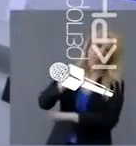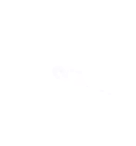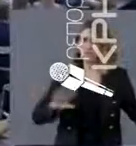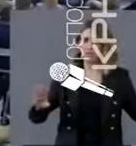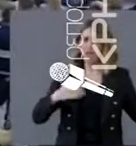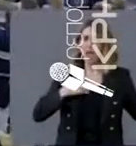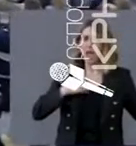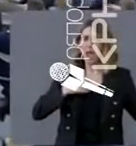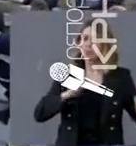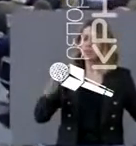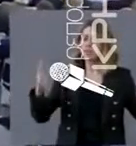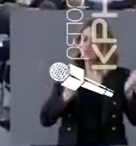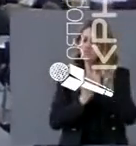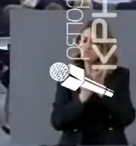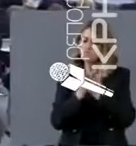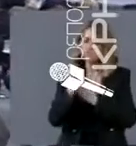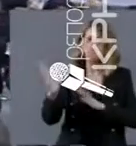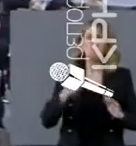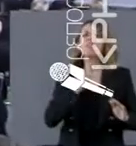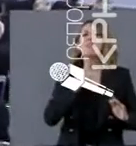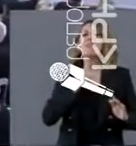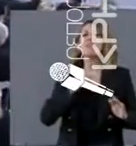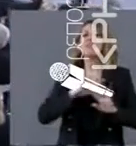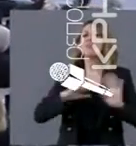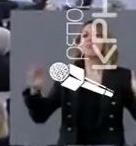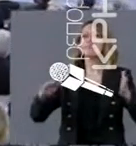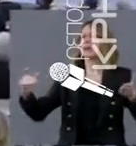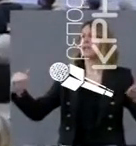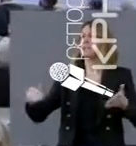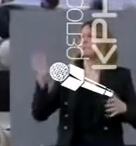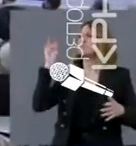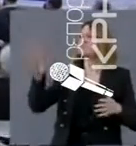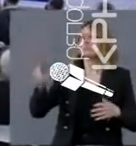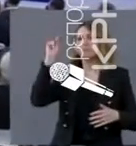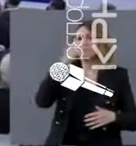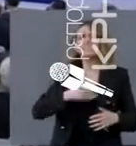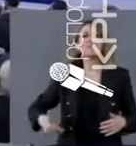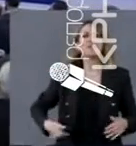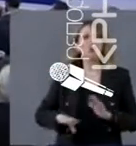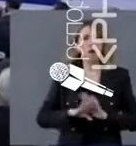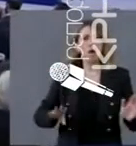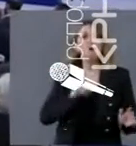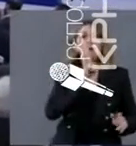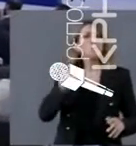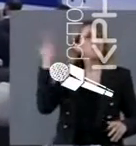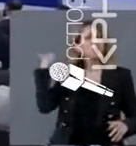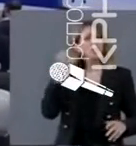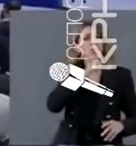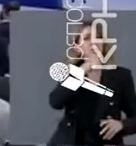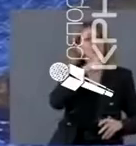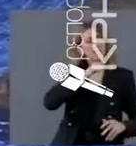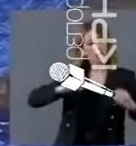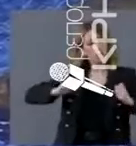αλλά. Είμαστε με την πλευρά του αμυνόμενου και της ειρήνης, είμαστε με την Ουκρανία, γιατί αγαπάμε την πατρίδα μας